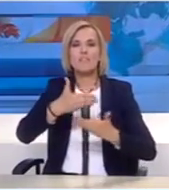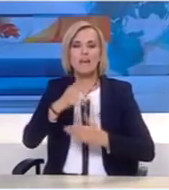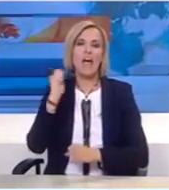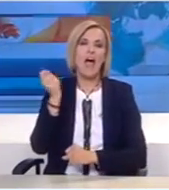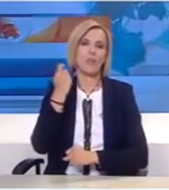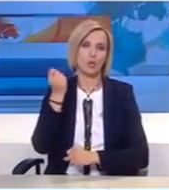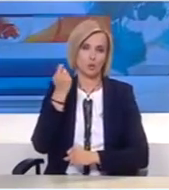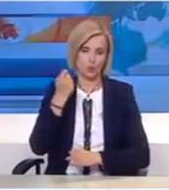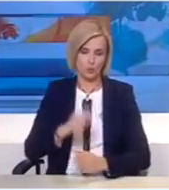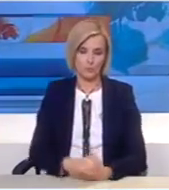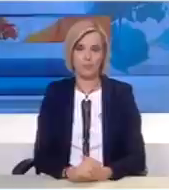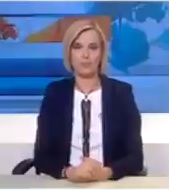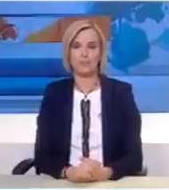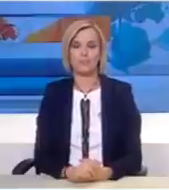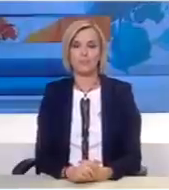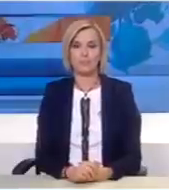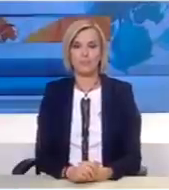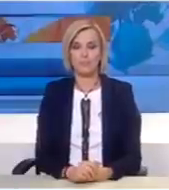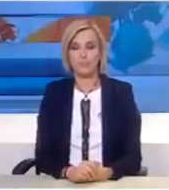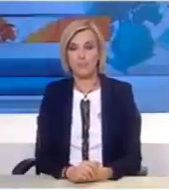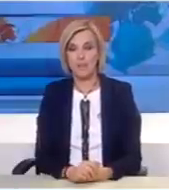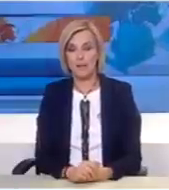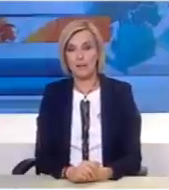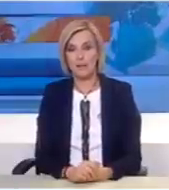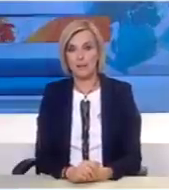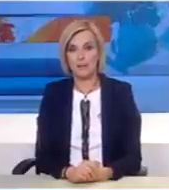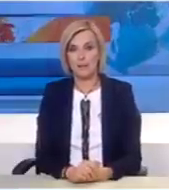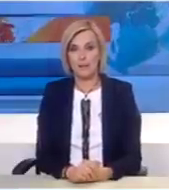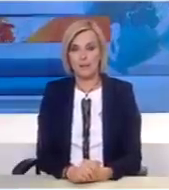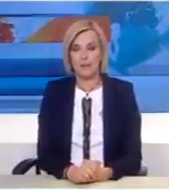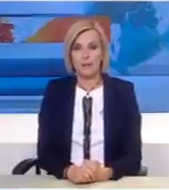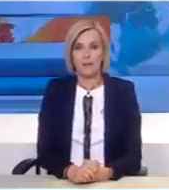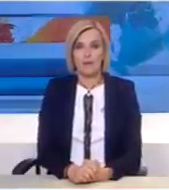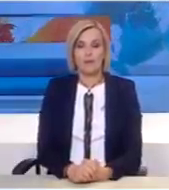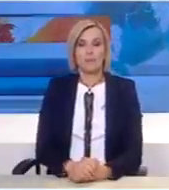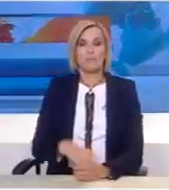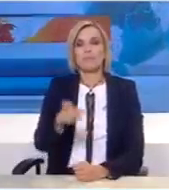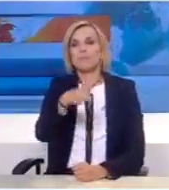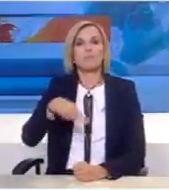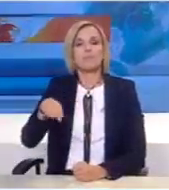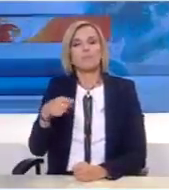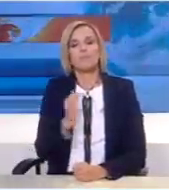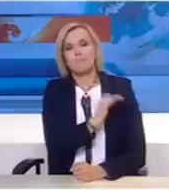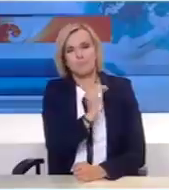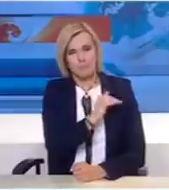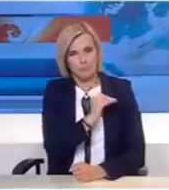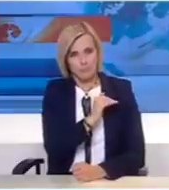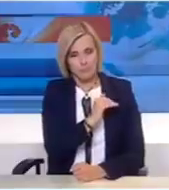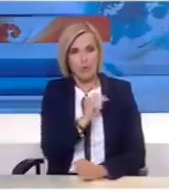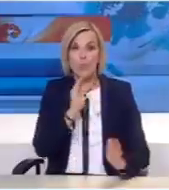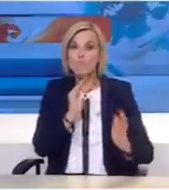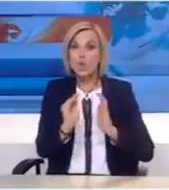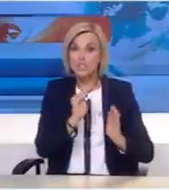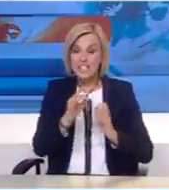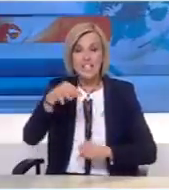healthreport.gr. Κύριε Χαρδαλιά και κύριε Τσιόδρα, δεδομένου ότι το πρώτο μέλημα ήταν η προστασία των ευπαθών και των ευάλωτων ομάδων του